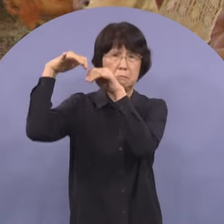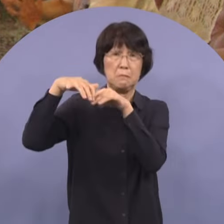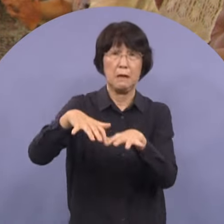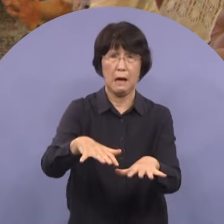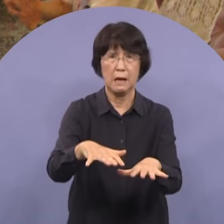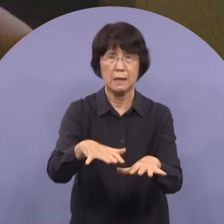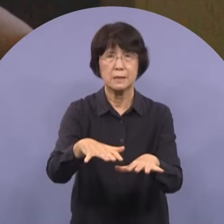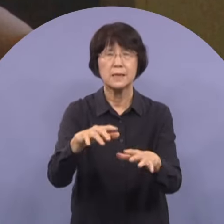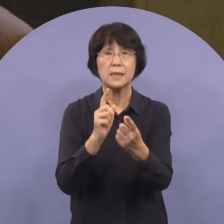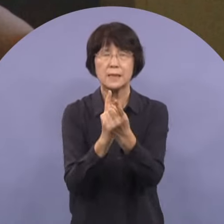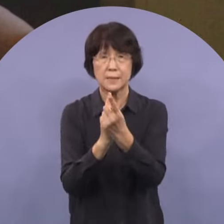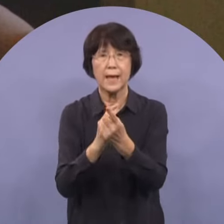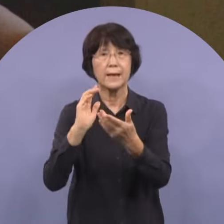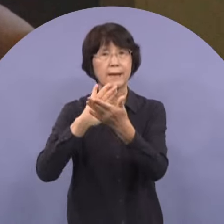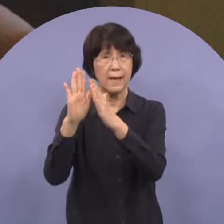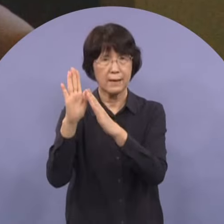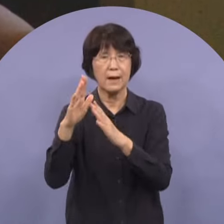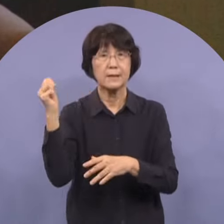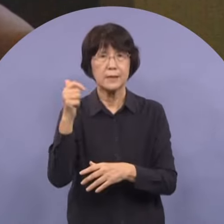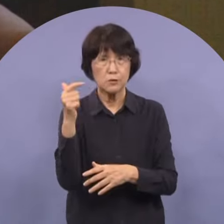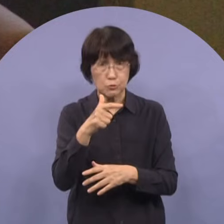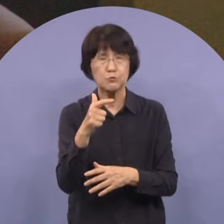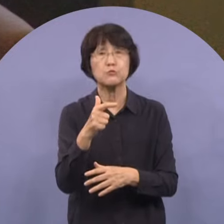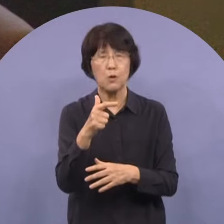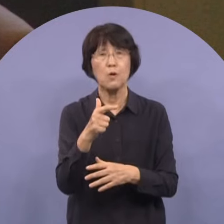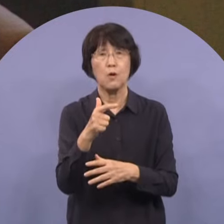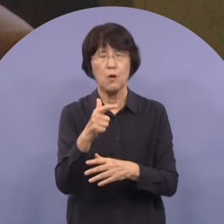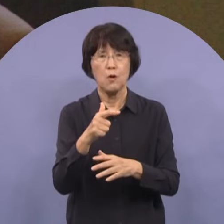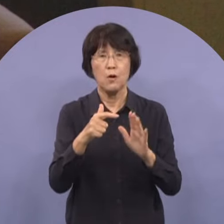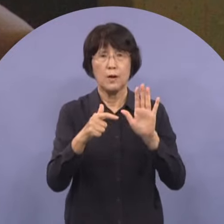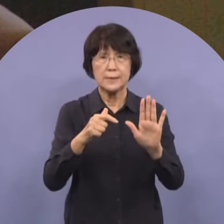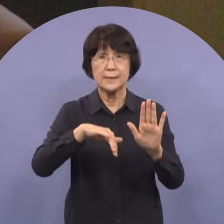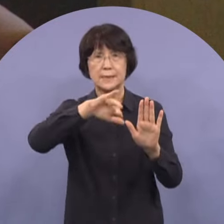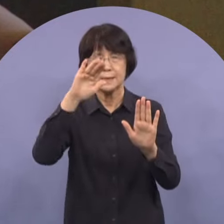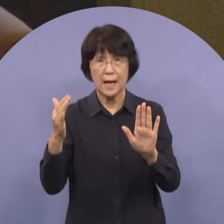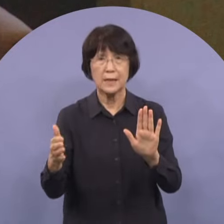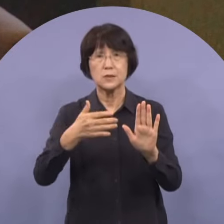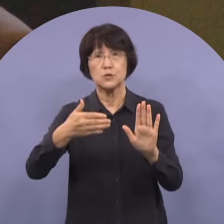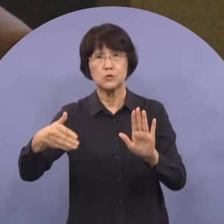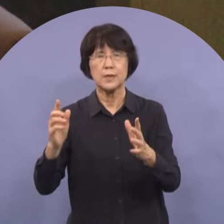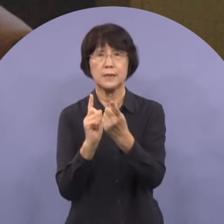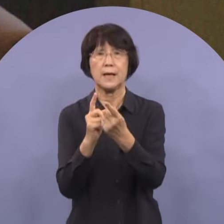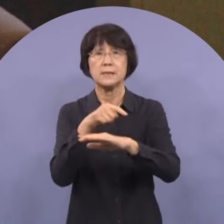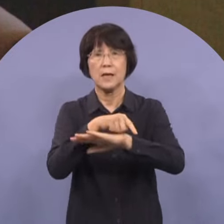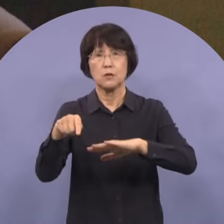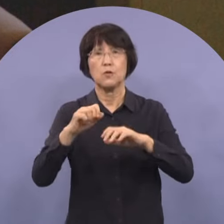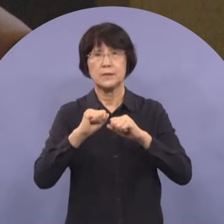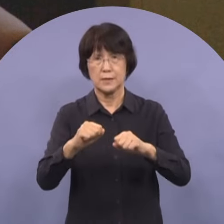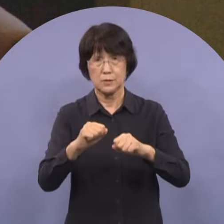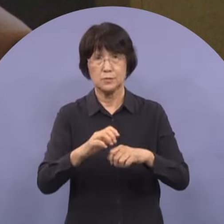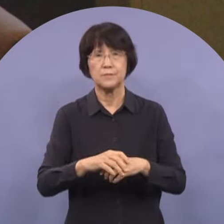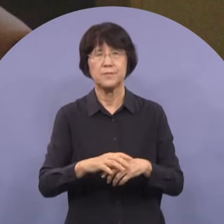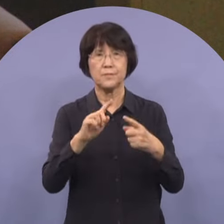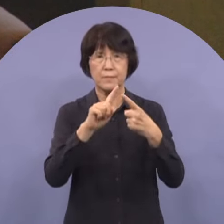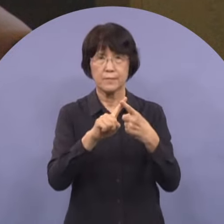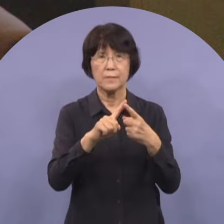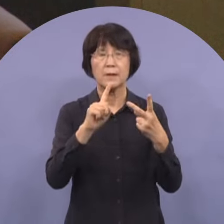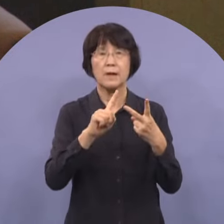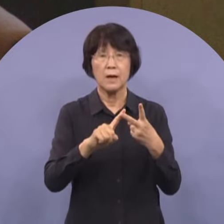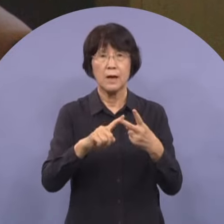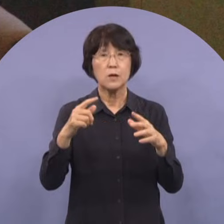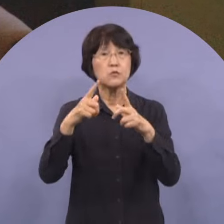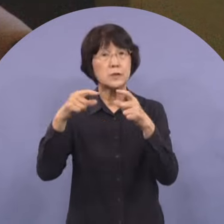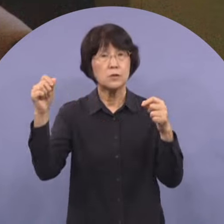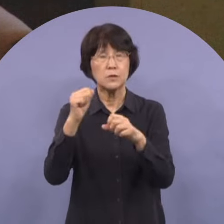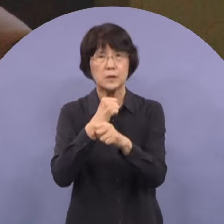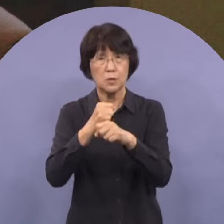し、県による緊急的な地産地水対策の実施、国の地産事